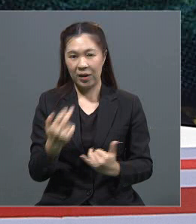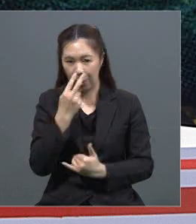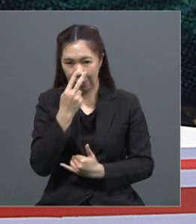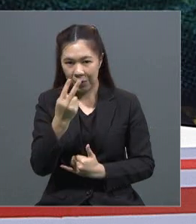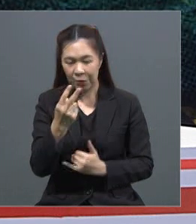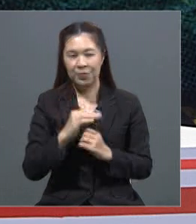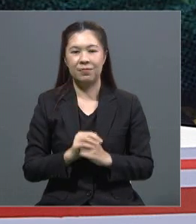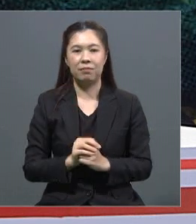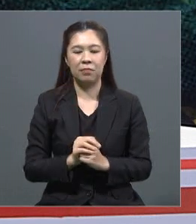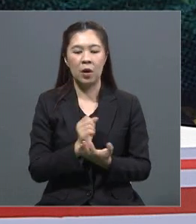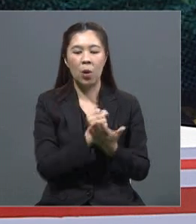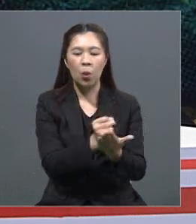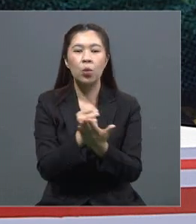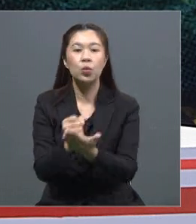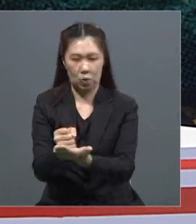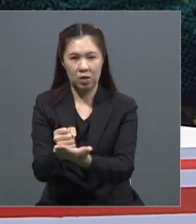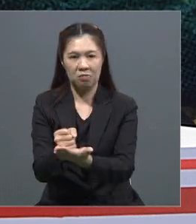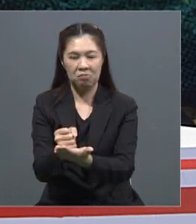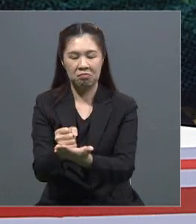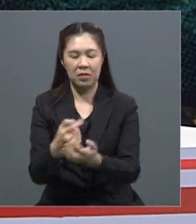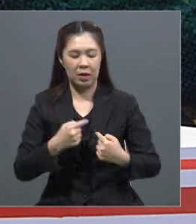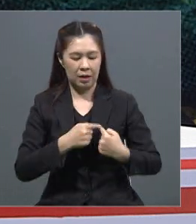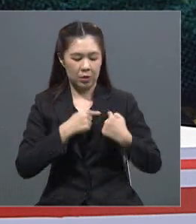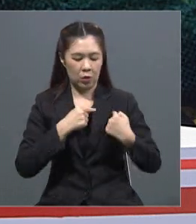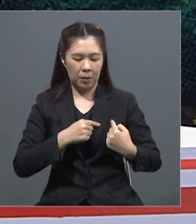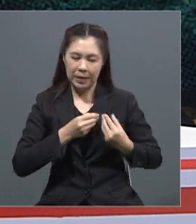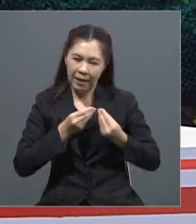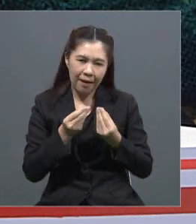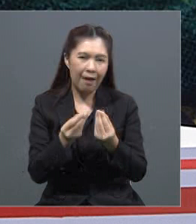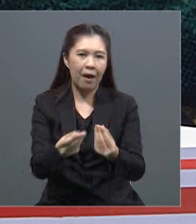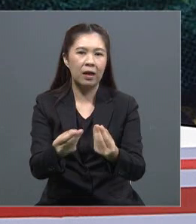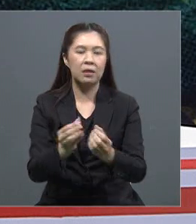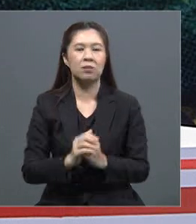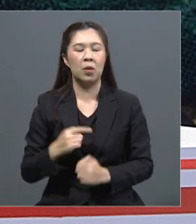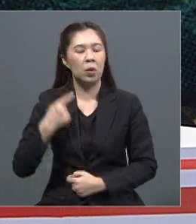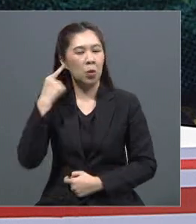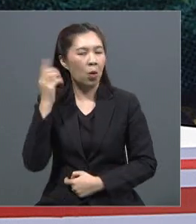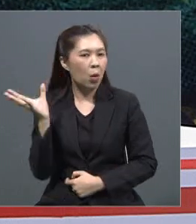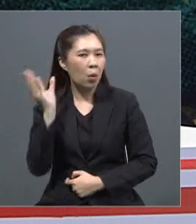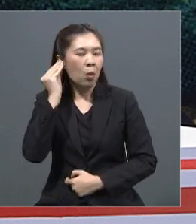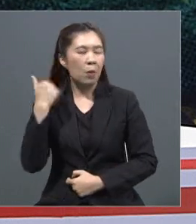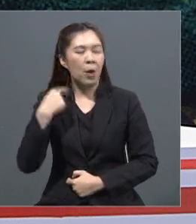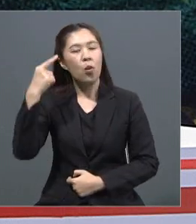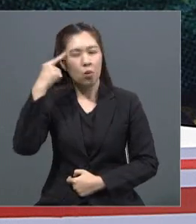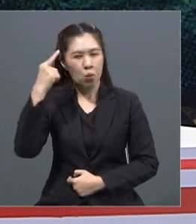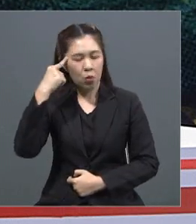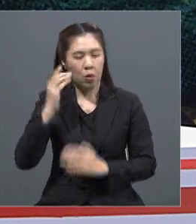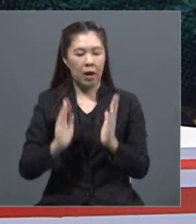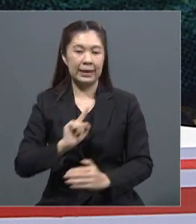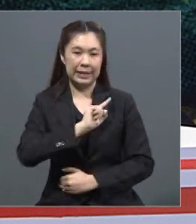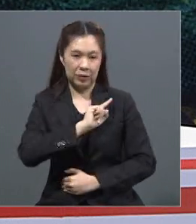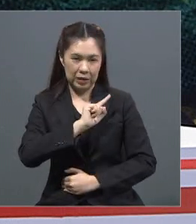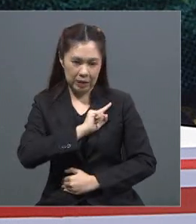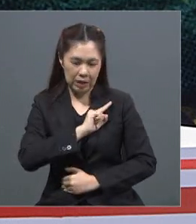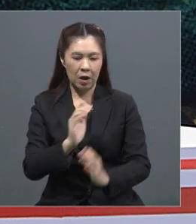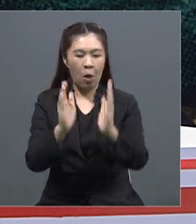ปฏิบัติการในการช่วยเหลือต้องบอกว่าส่งกำลังใจให้ตั้งแต่รู้ถึงเหตุการณ์ที่เกิดขึ้นทั้งในส่วนของเจ้าหน้าที่ทั้งใน